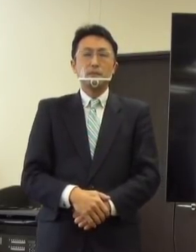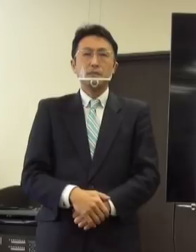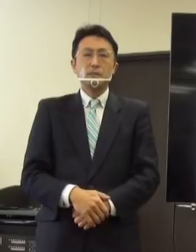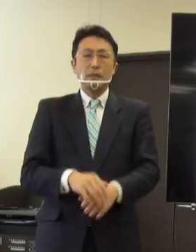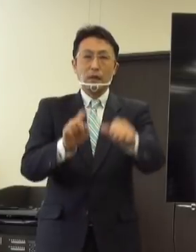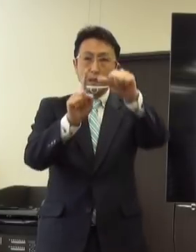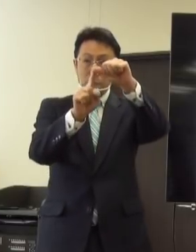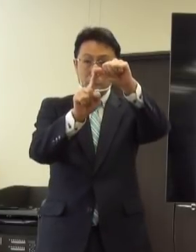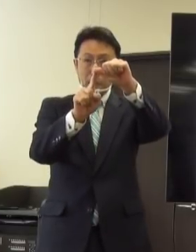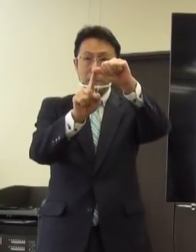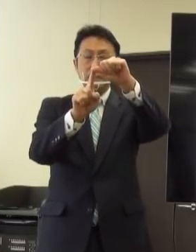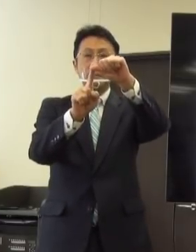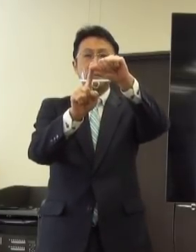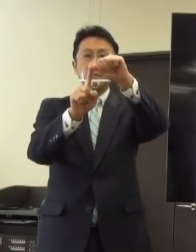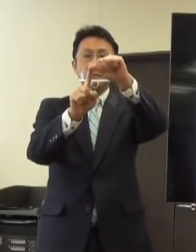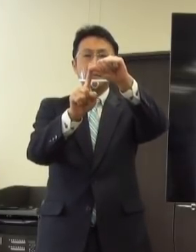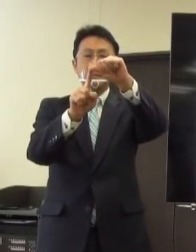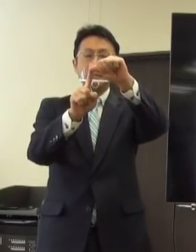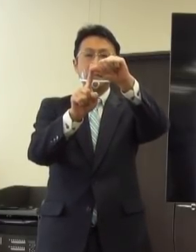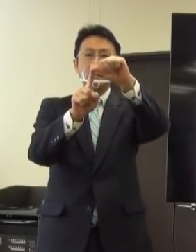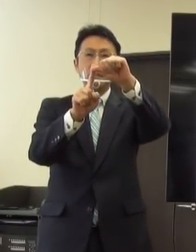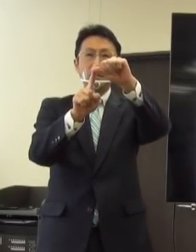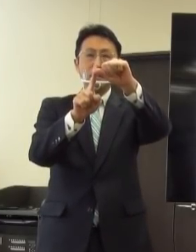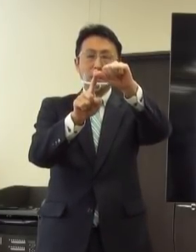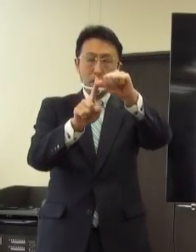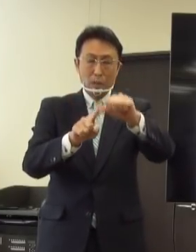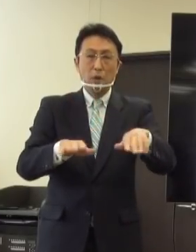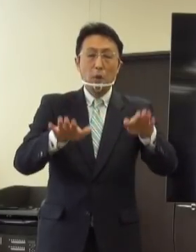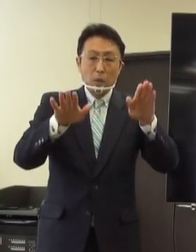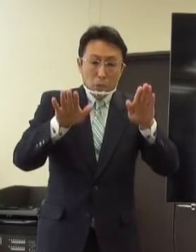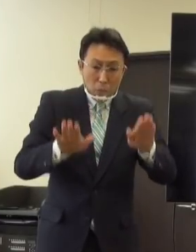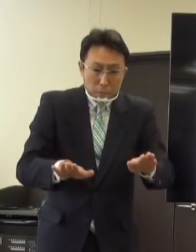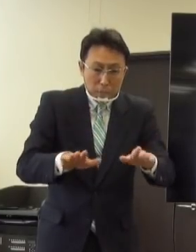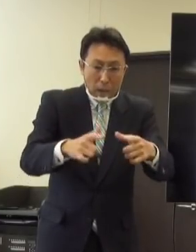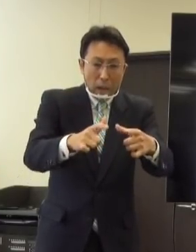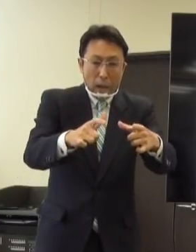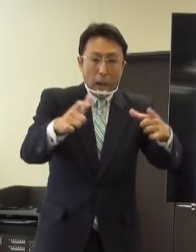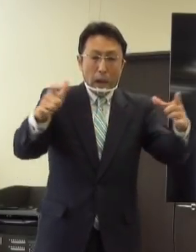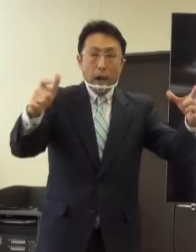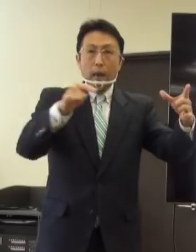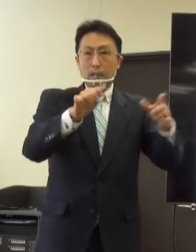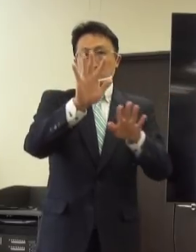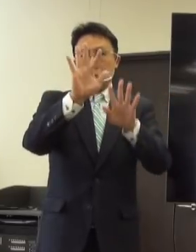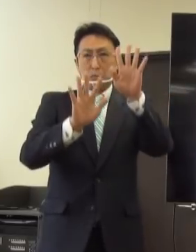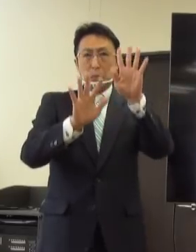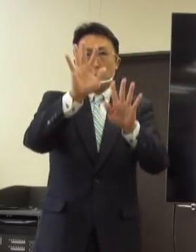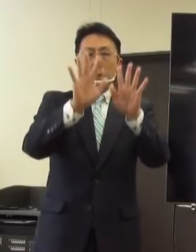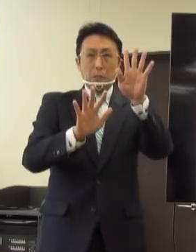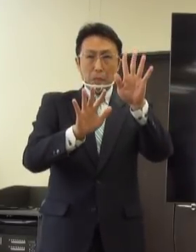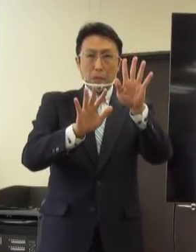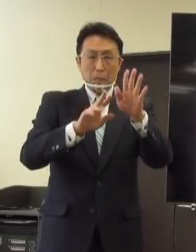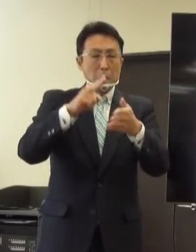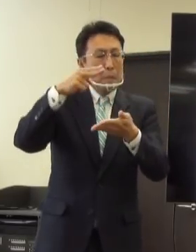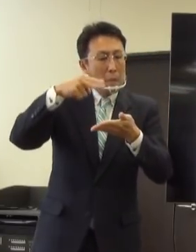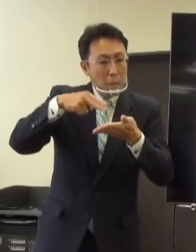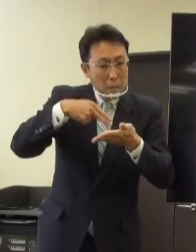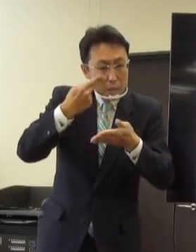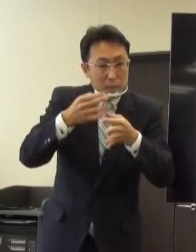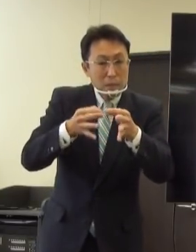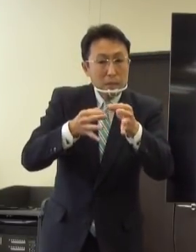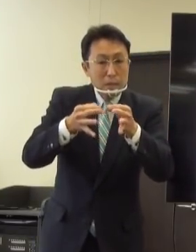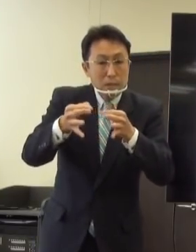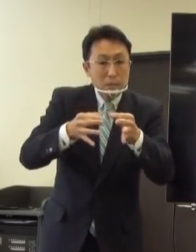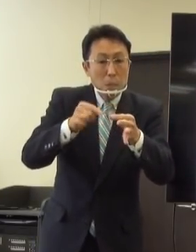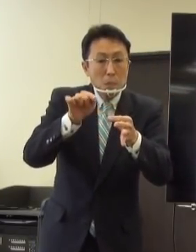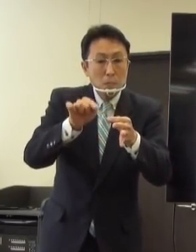それから5つ目です。今回のこの感染状況を見てみますと、飲食店とかそういったところからですね、非